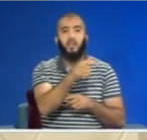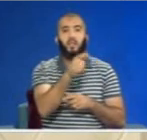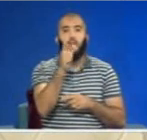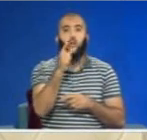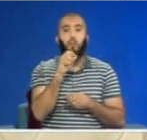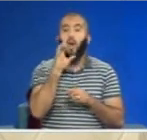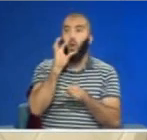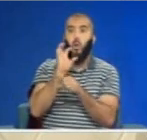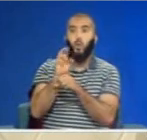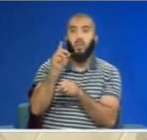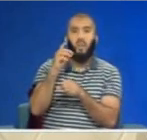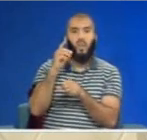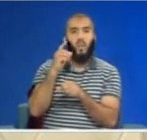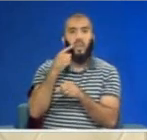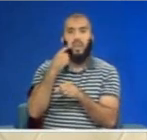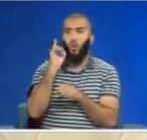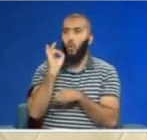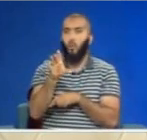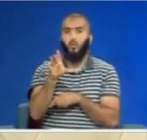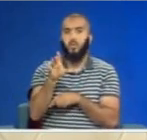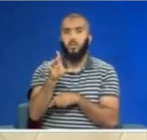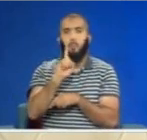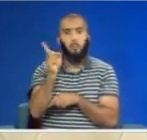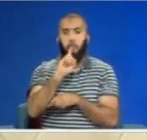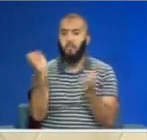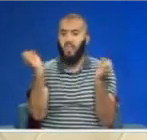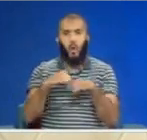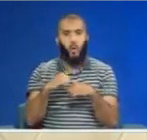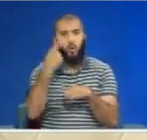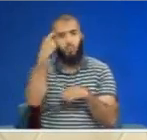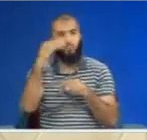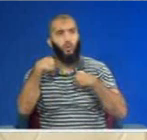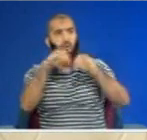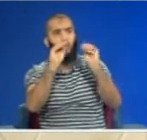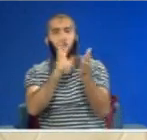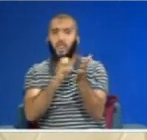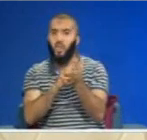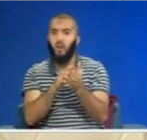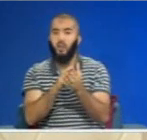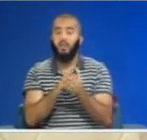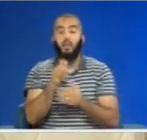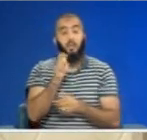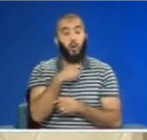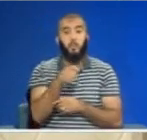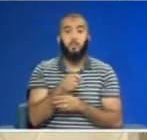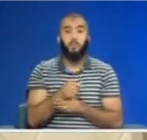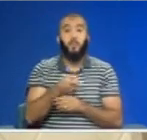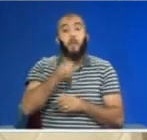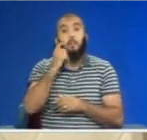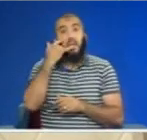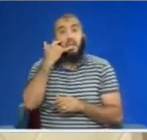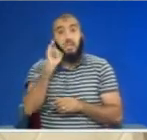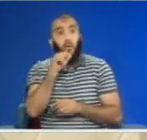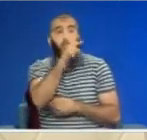قال سيدي ما نحصرش أخوتنا، هذا أولى للحفاظ على التماسك الأسري. لكن إذا هم